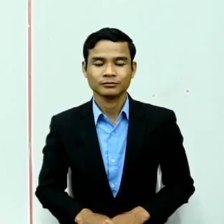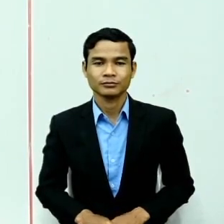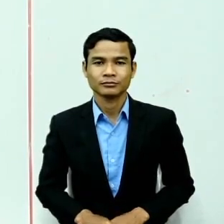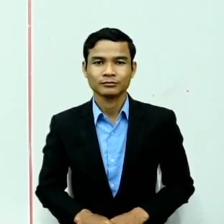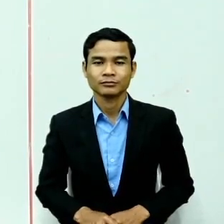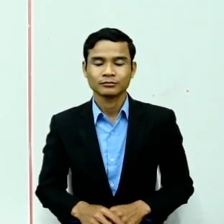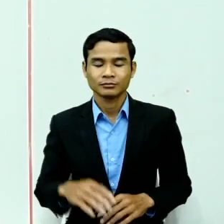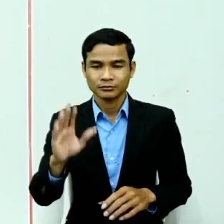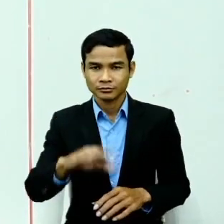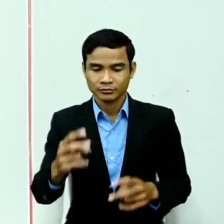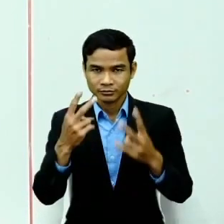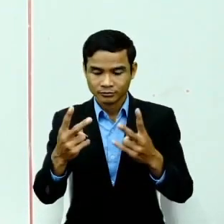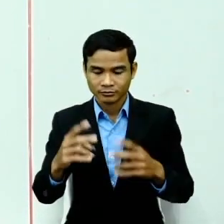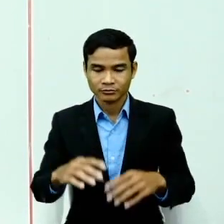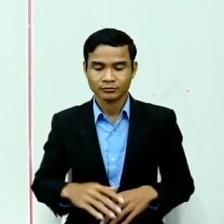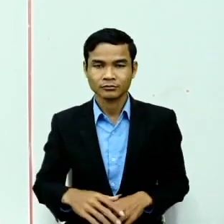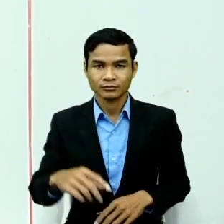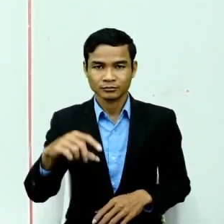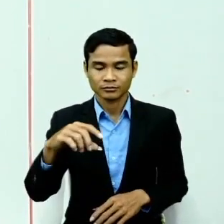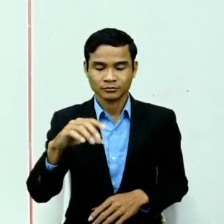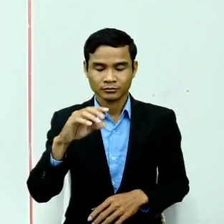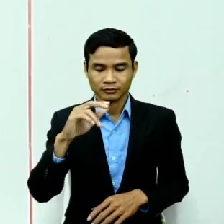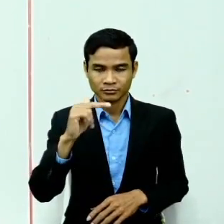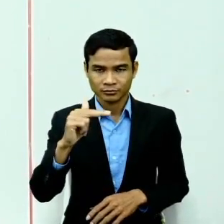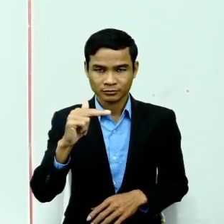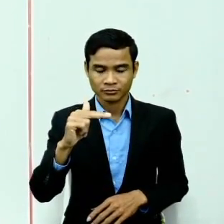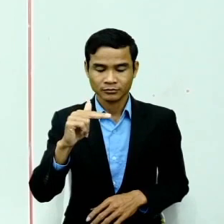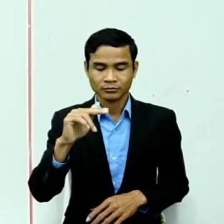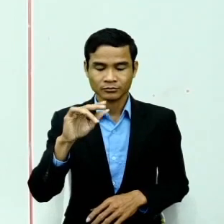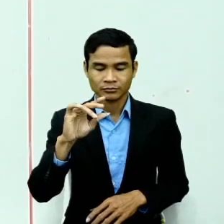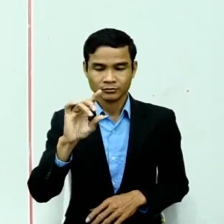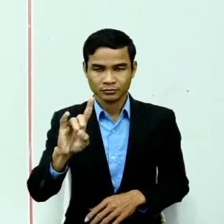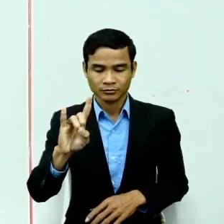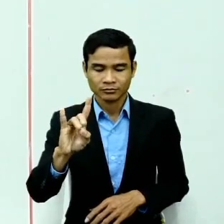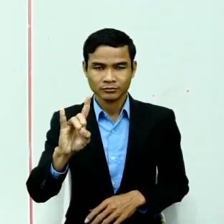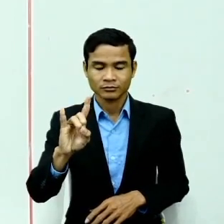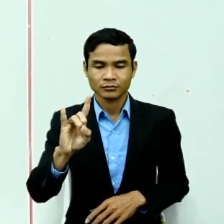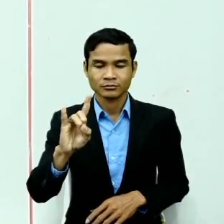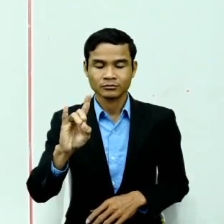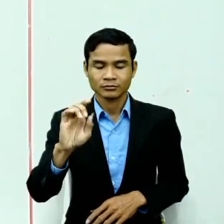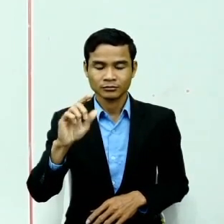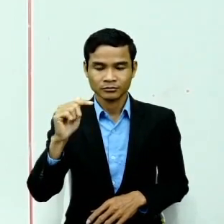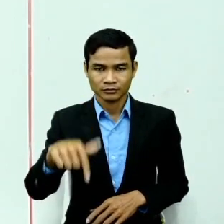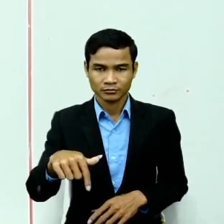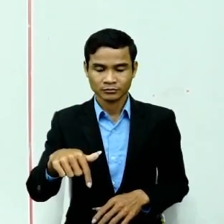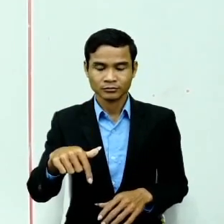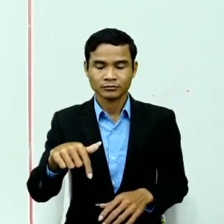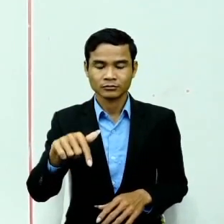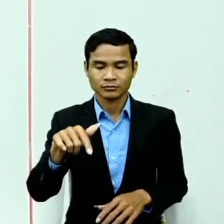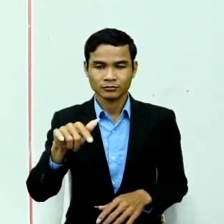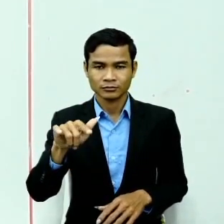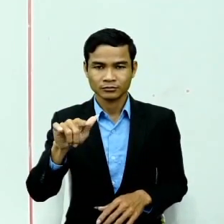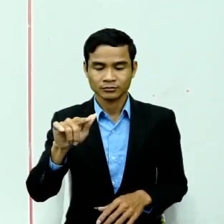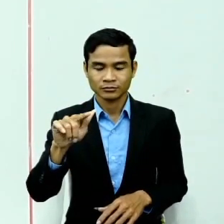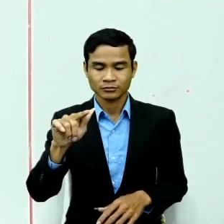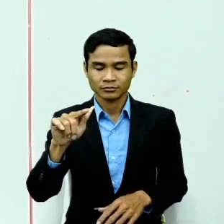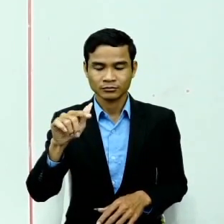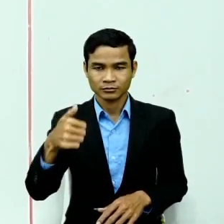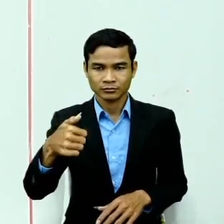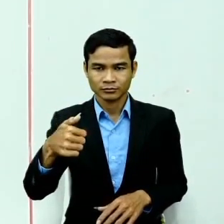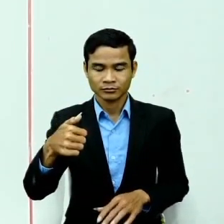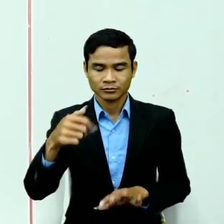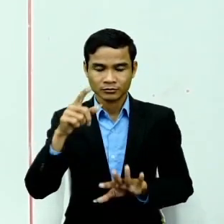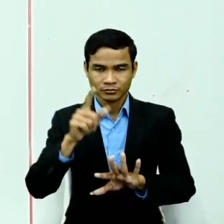chà con tiền toán tô nồng mố tùng ngô nồng nố ngồn bàn